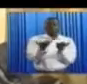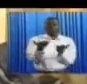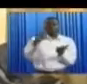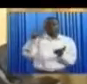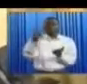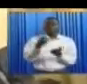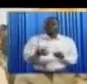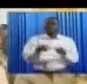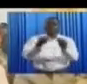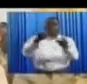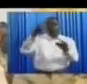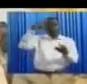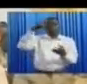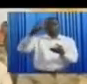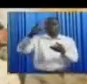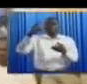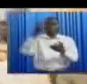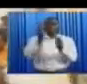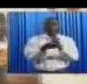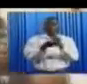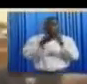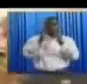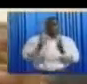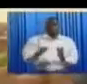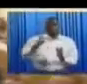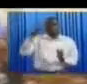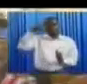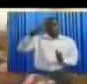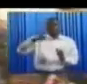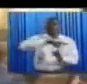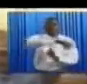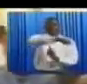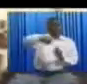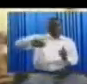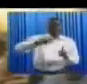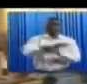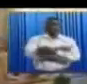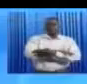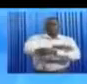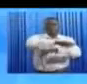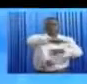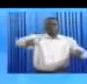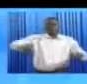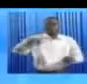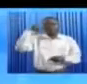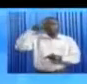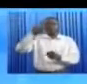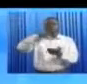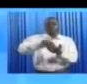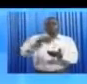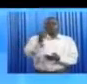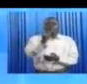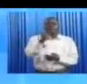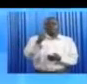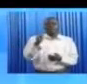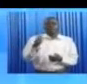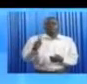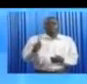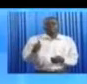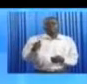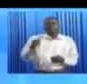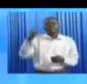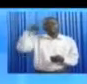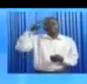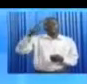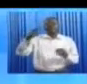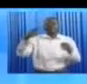à l'appréciation des bailleurs de fonds au cours d'une table ronde prévue en 2013. Le réseau des organisations de lutte